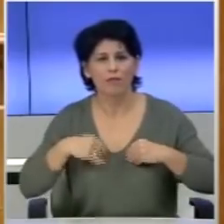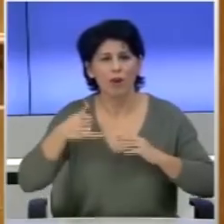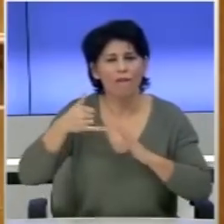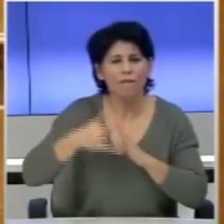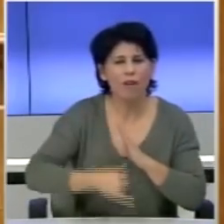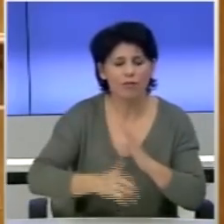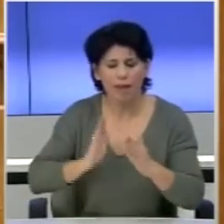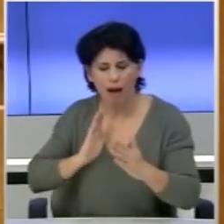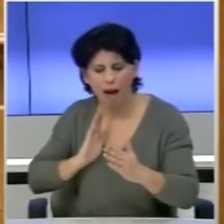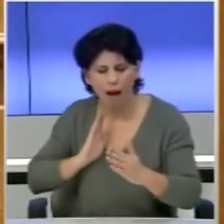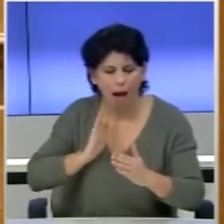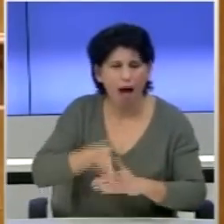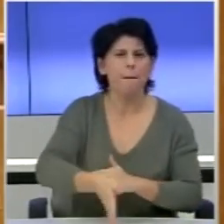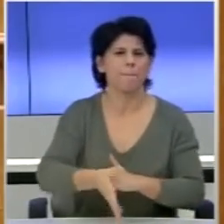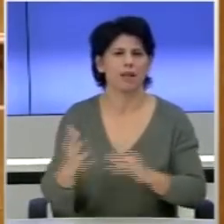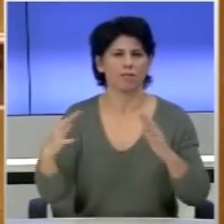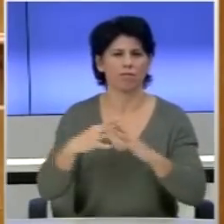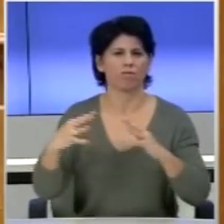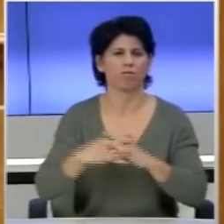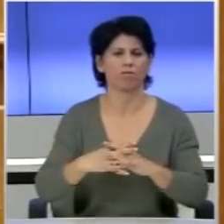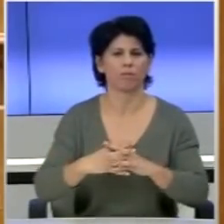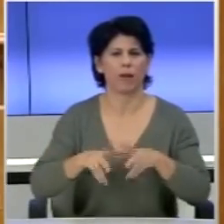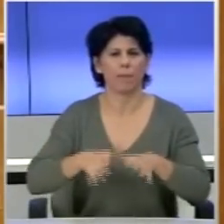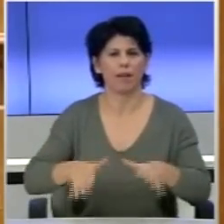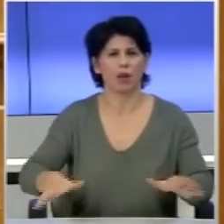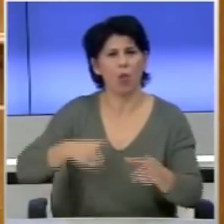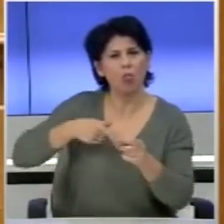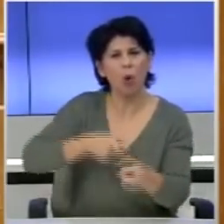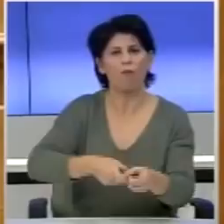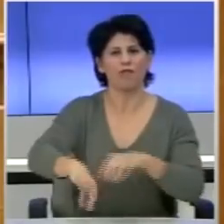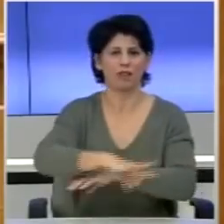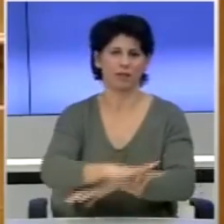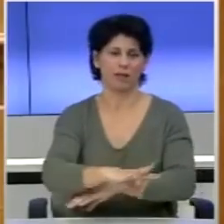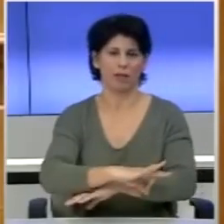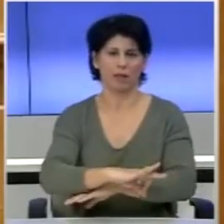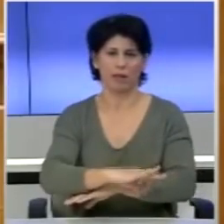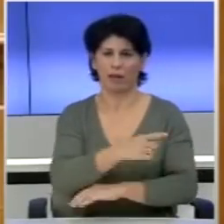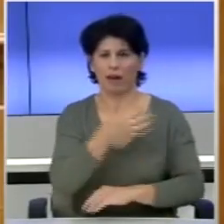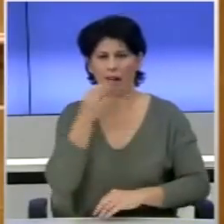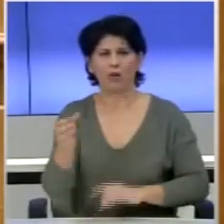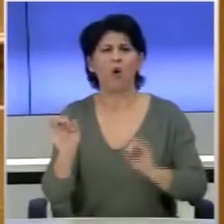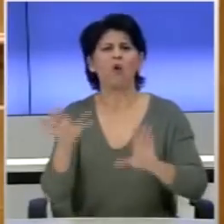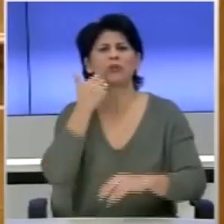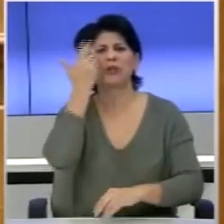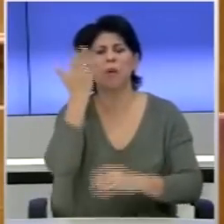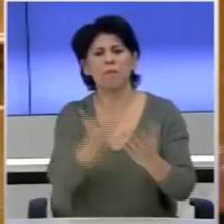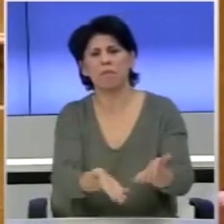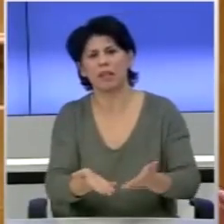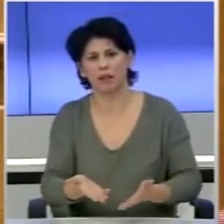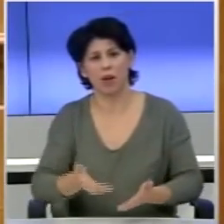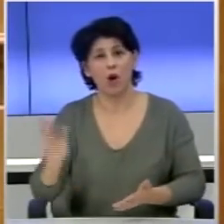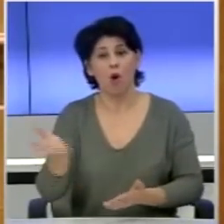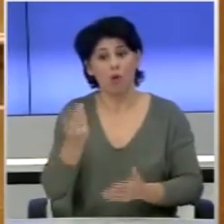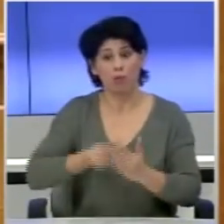και άμεση εμπλοκή του στα ιμπεριαλιστικά δολοφονικά σχέδια. Λέτε χωρίς τσίπα, όσες